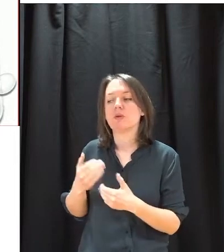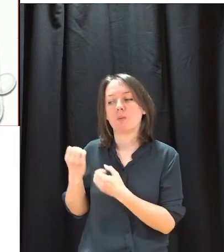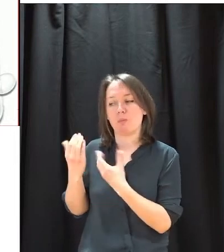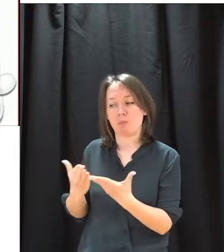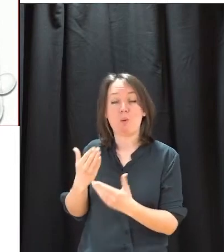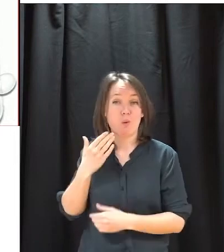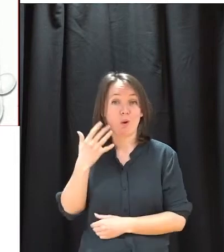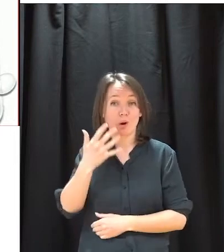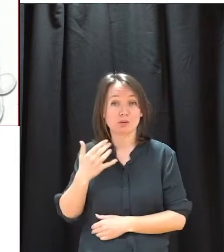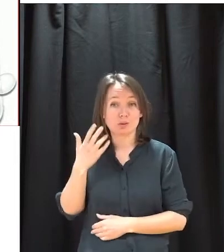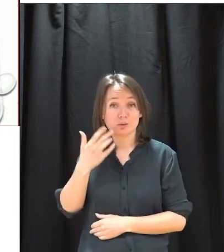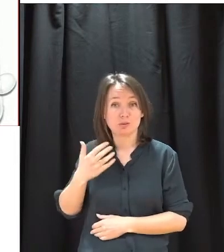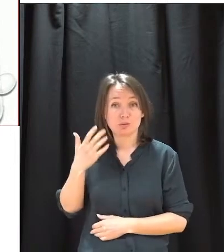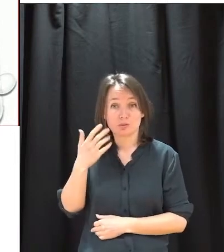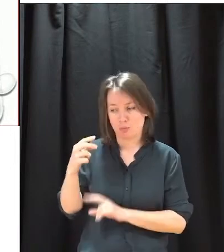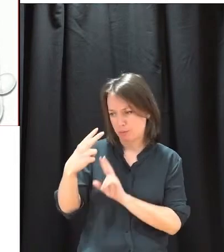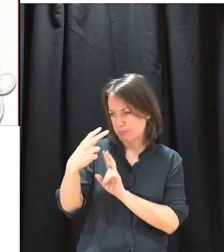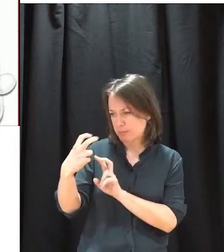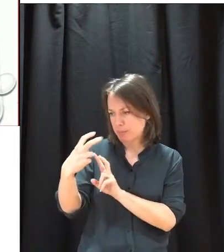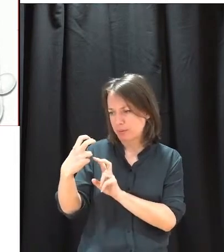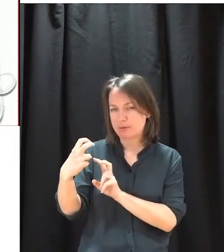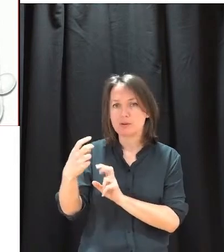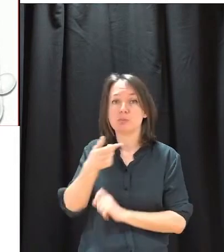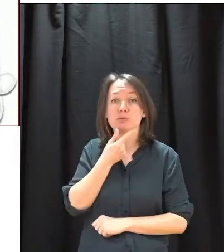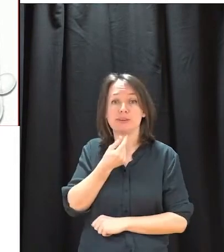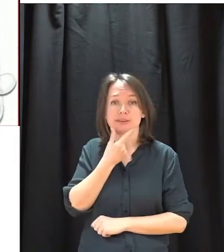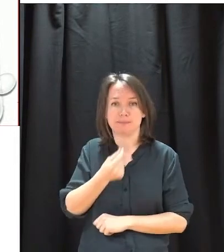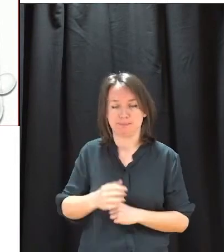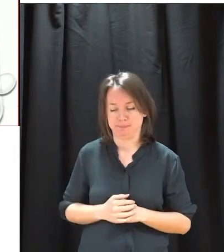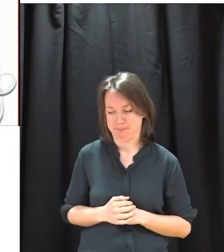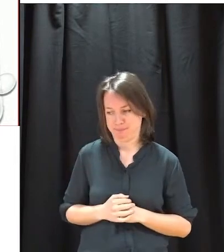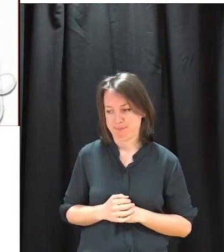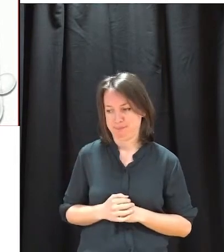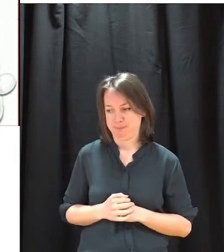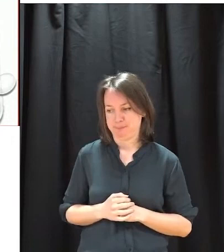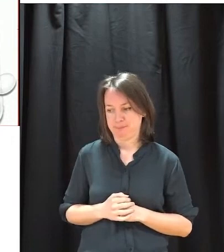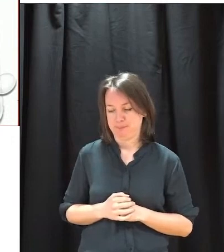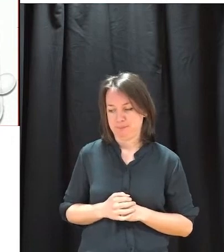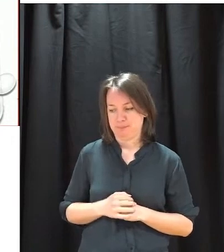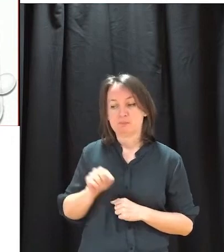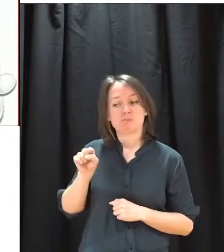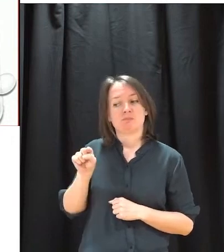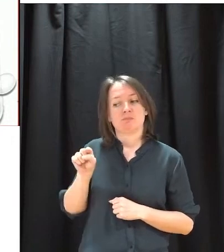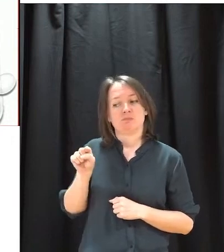pour pouvoir avoir une meilleure perception de cette langue orale. Donc lui, il avait changé